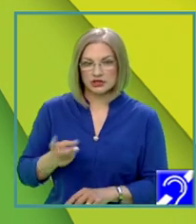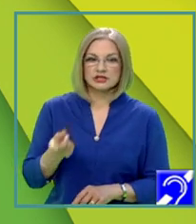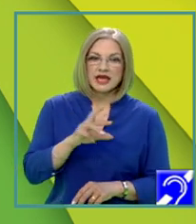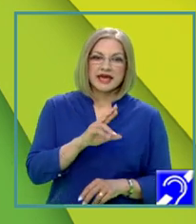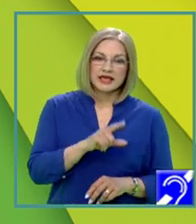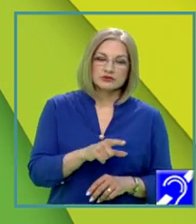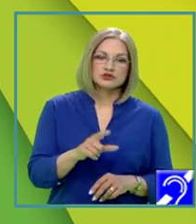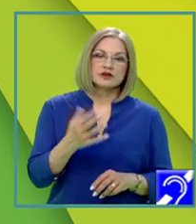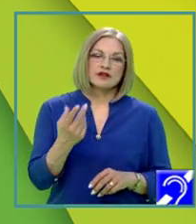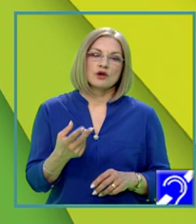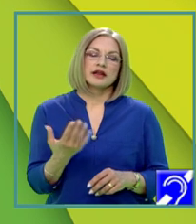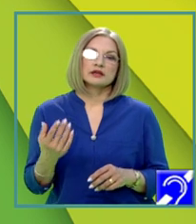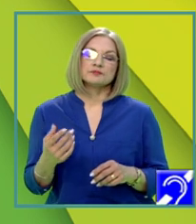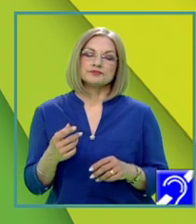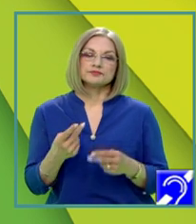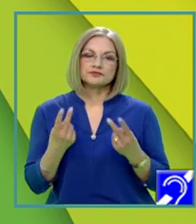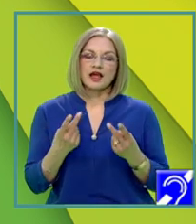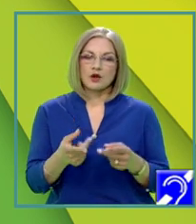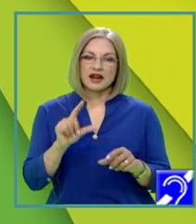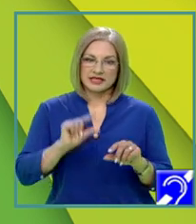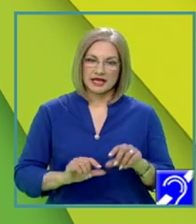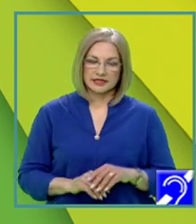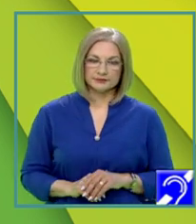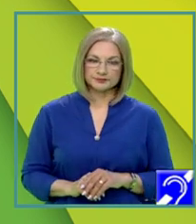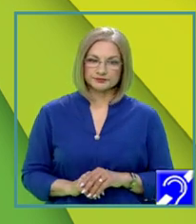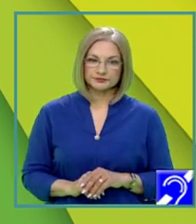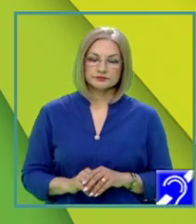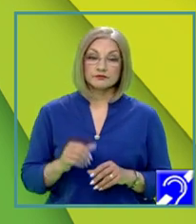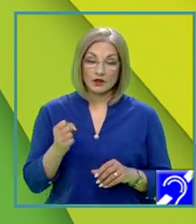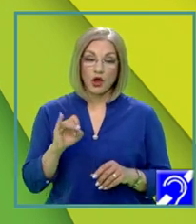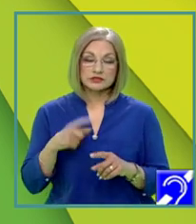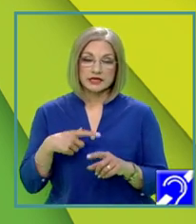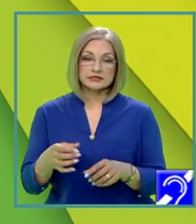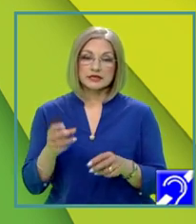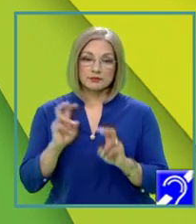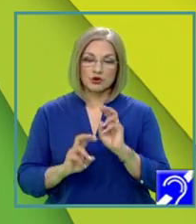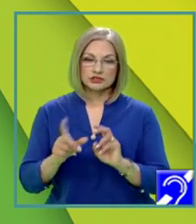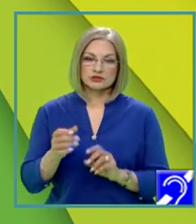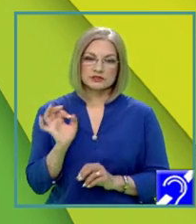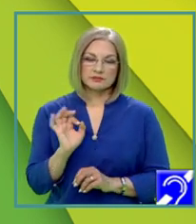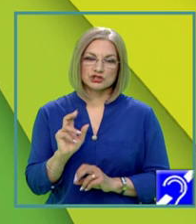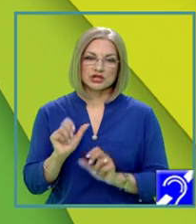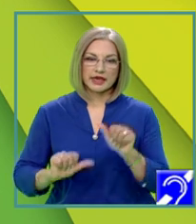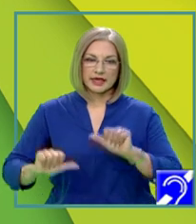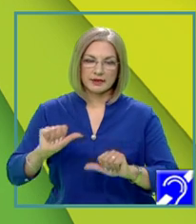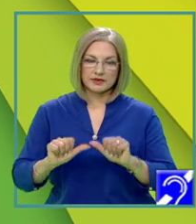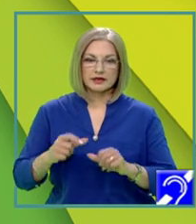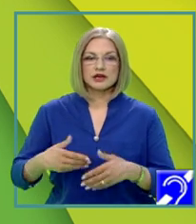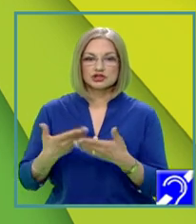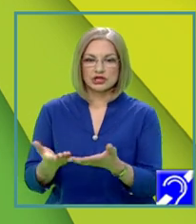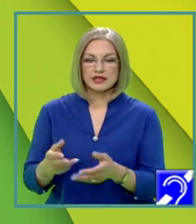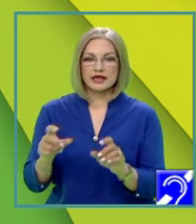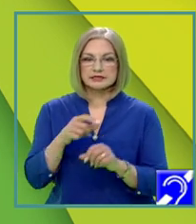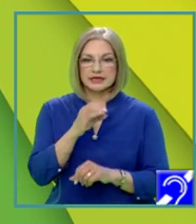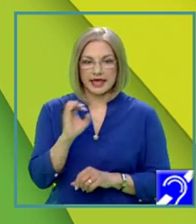valoarea numărul de oxidare scade de asemenea oxidarea este procesul în care o specie chimică cedează electroni iar reducerea